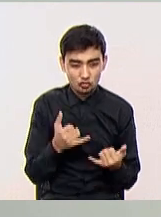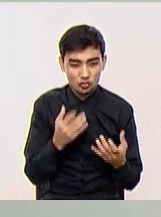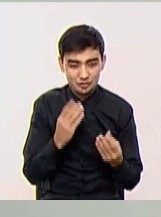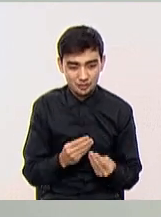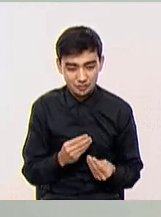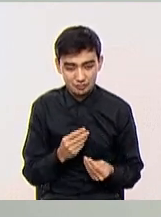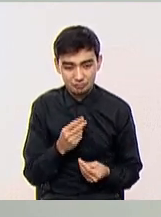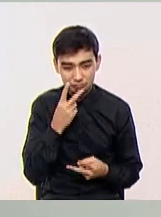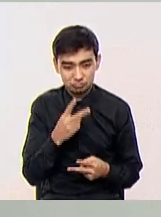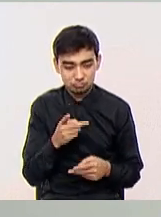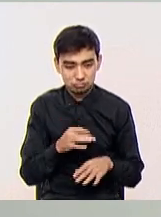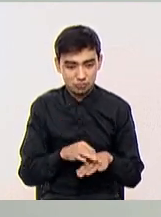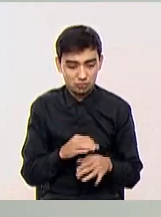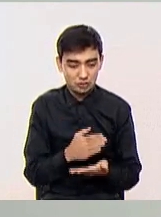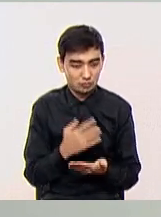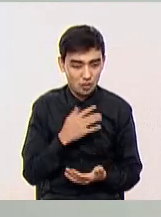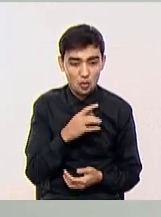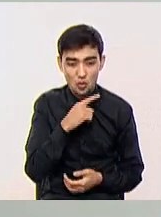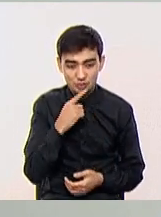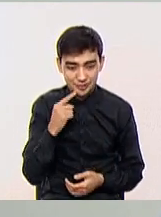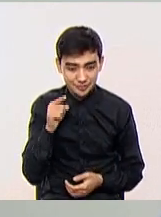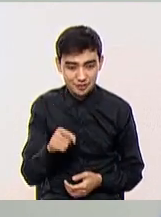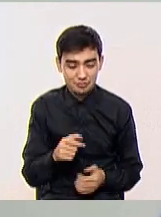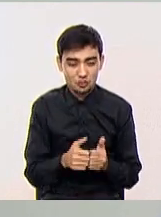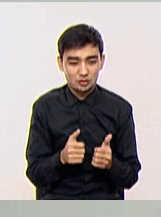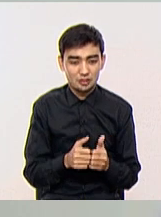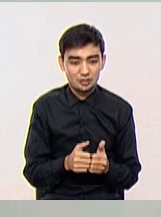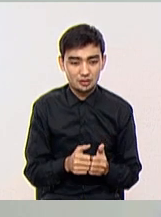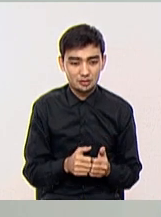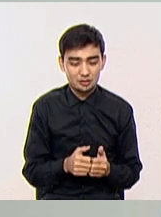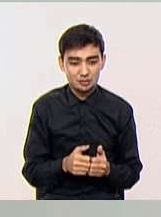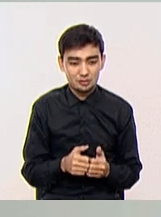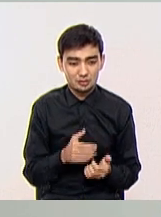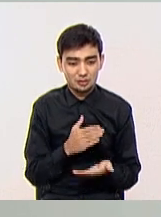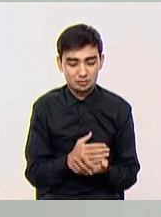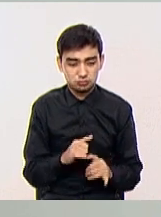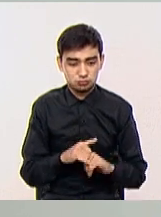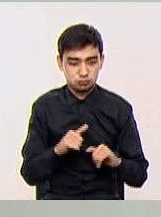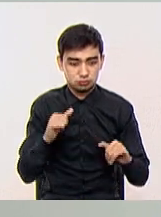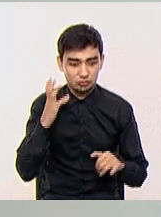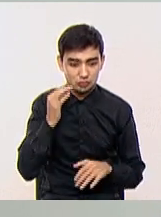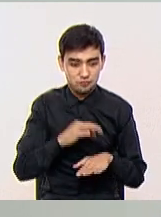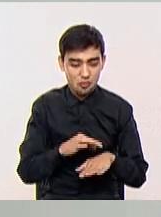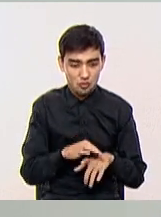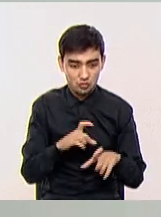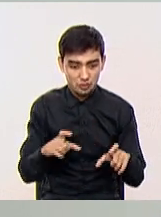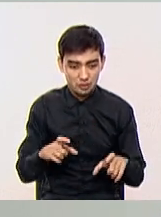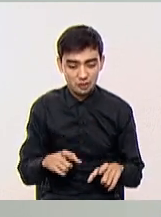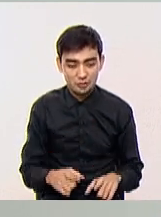день, в соседней России, вот, идет значительный рост количества заболевших,